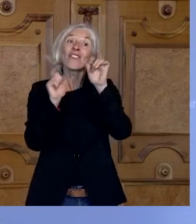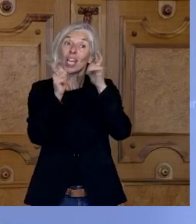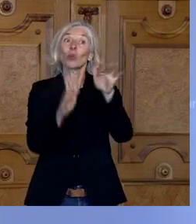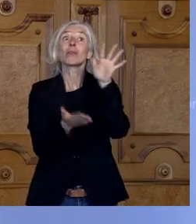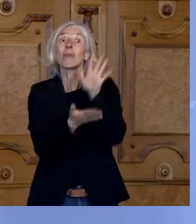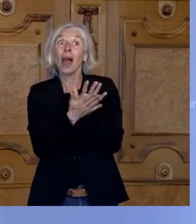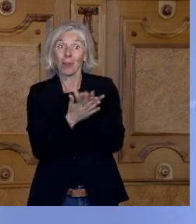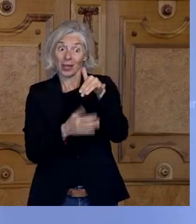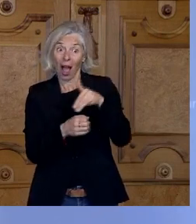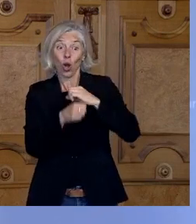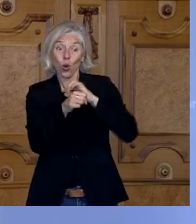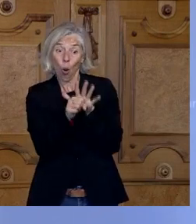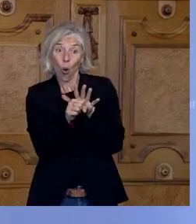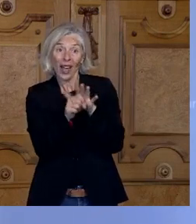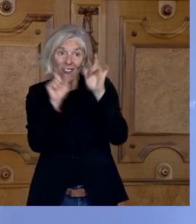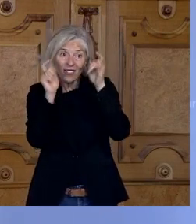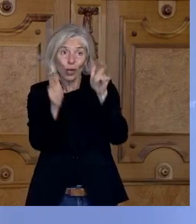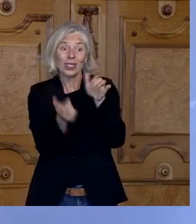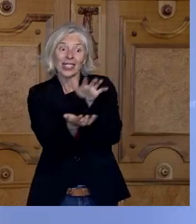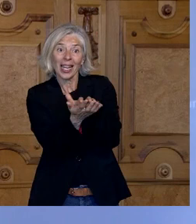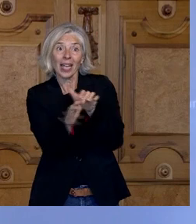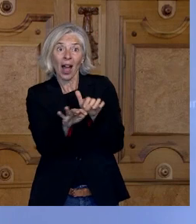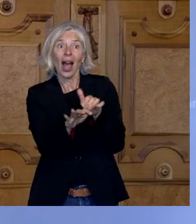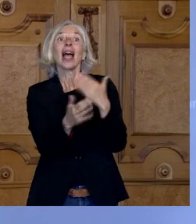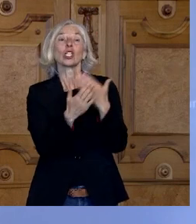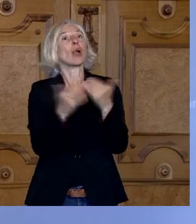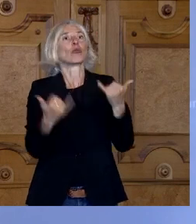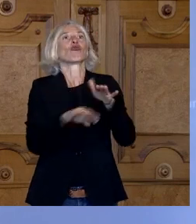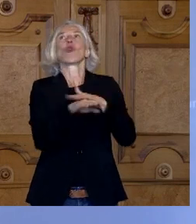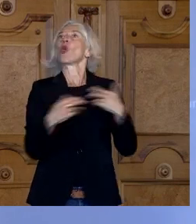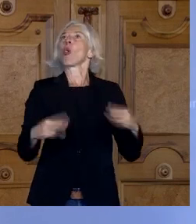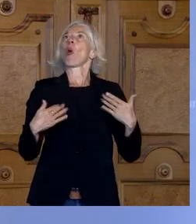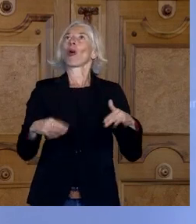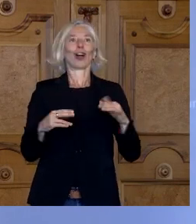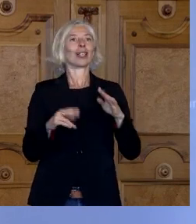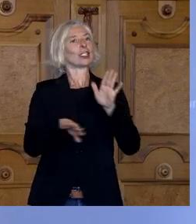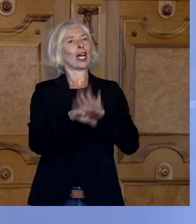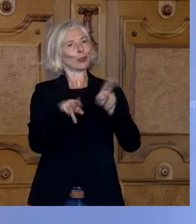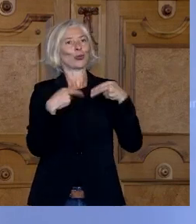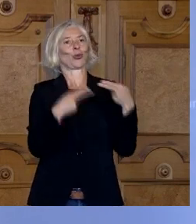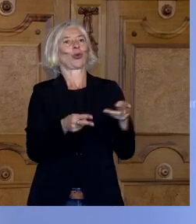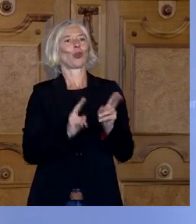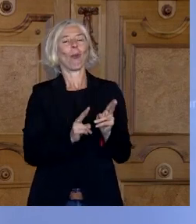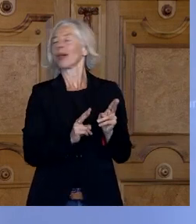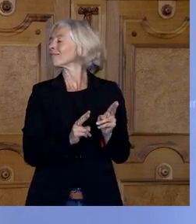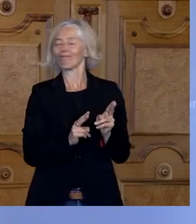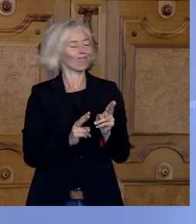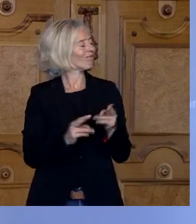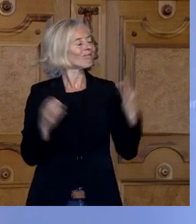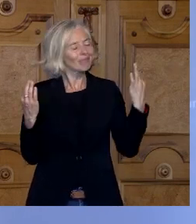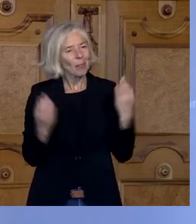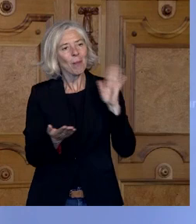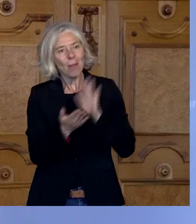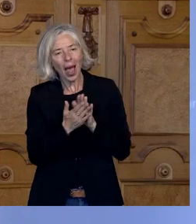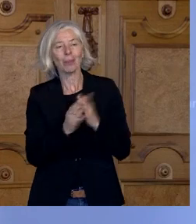trotz aller Lockerungen an die Gebote, Abstand halten, Hygienemaßnahmen auch weiterhin halten. Ich